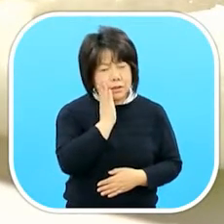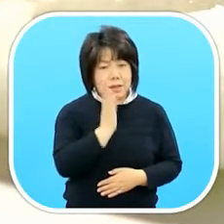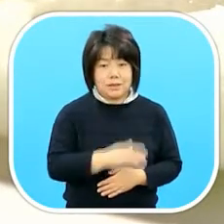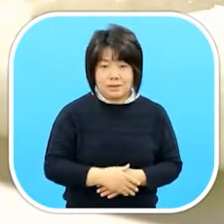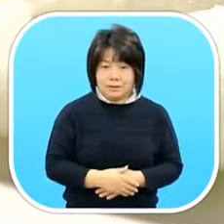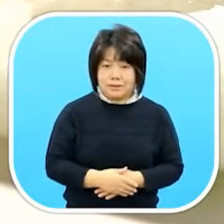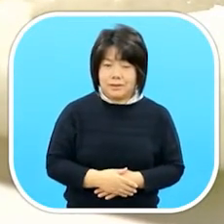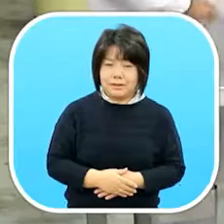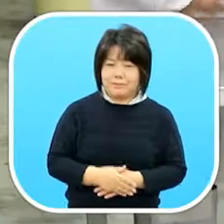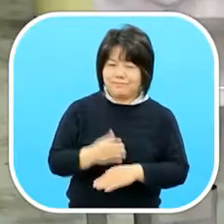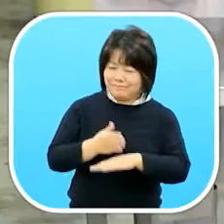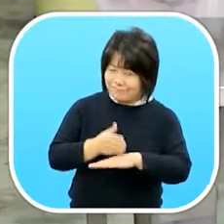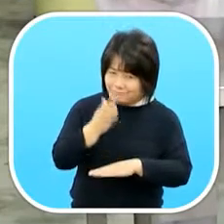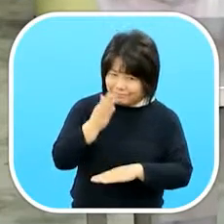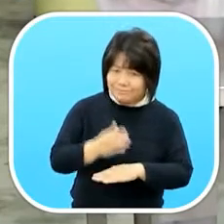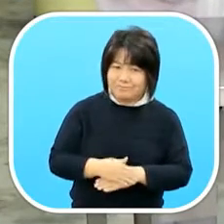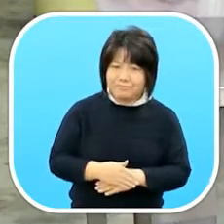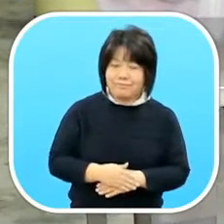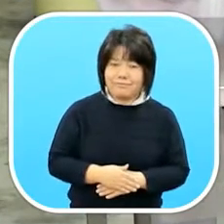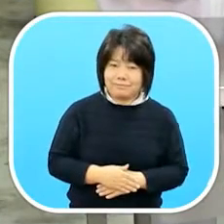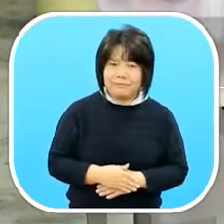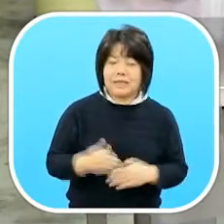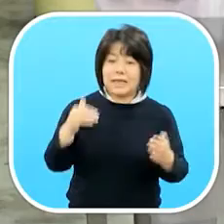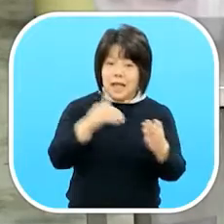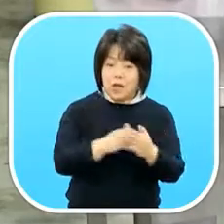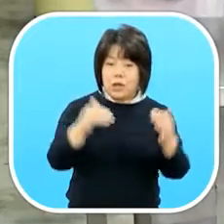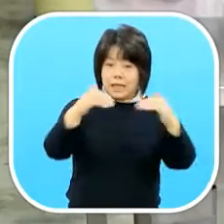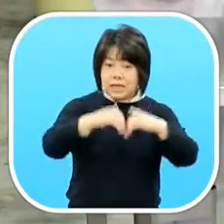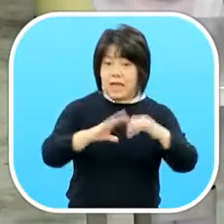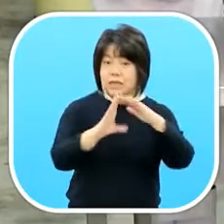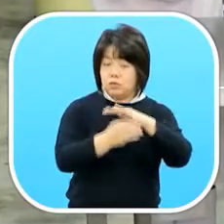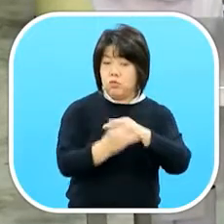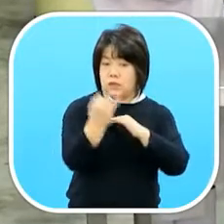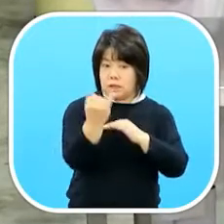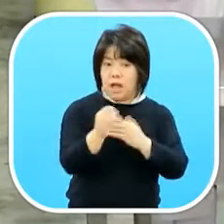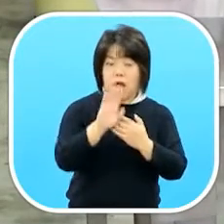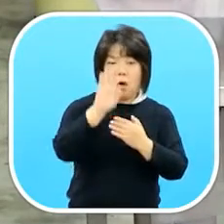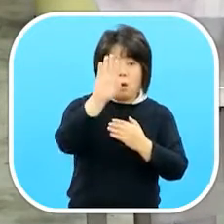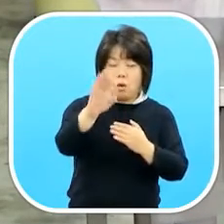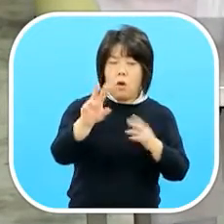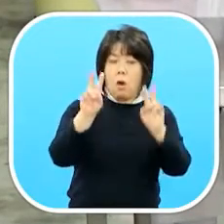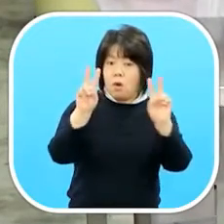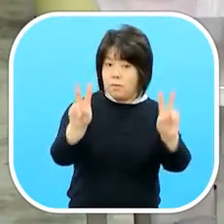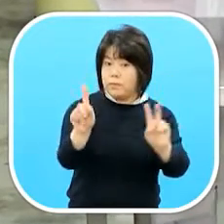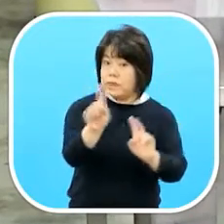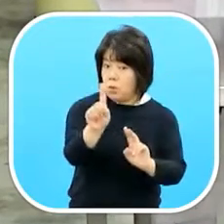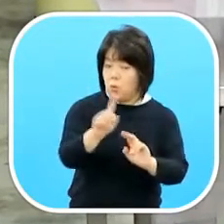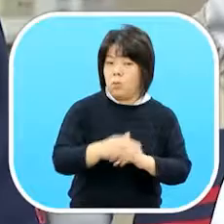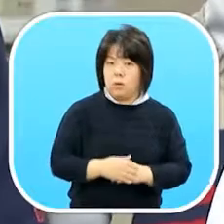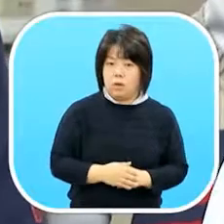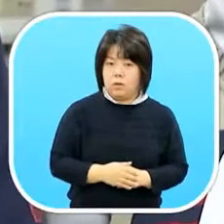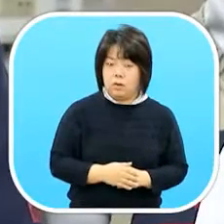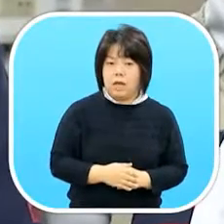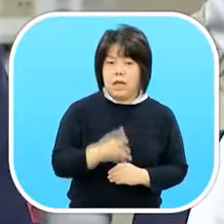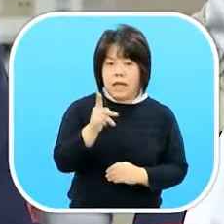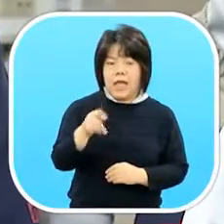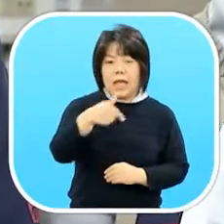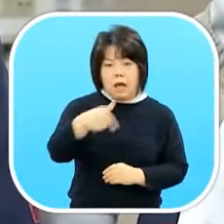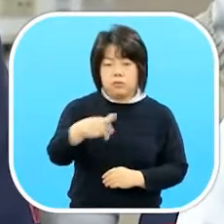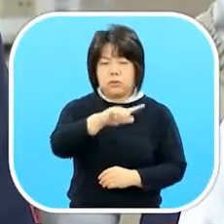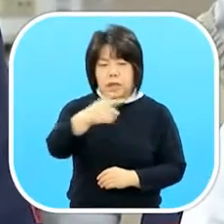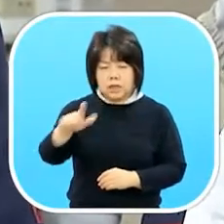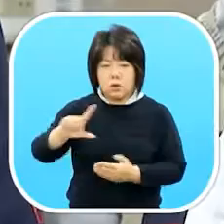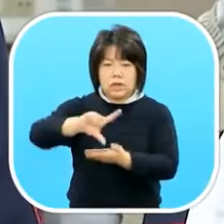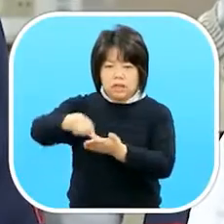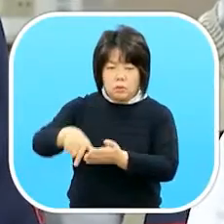。 ありがとうございます。 それでは最後に谷藤さんの今後のビジョンを聞かせてください。 平株をはじめと